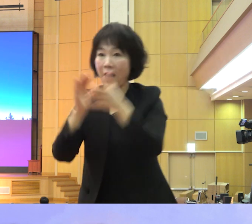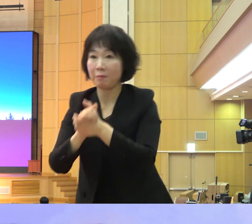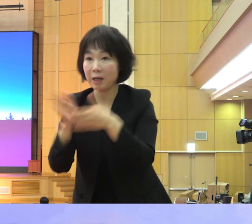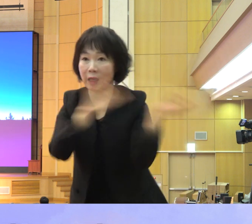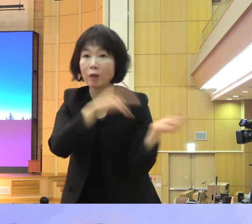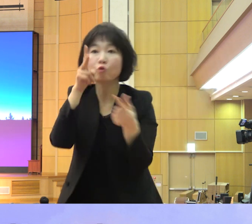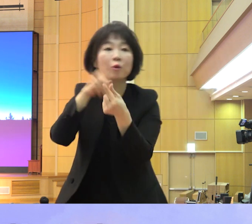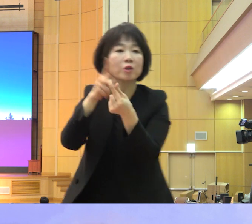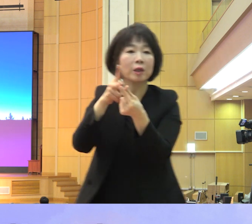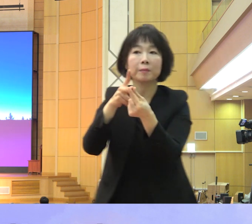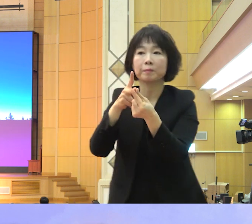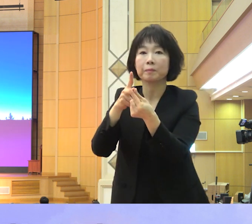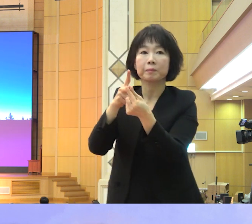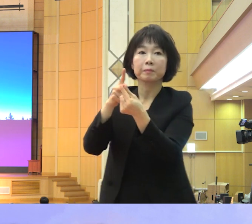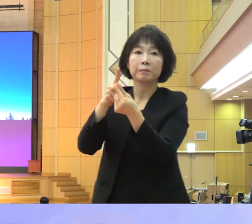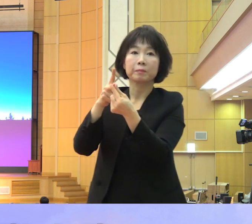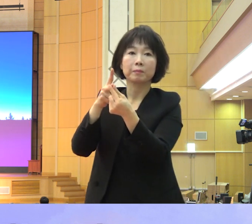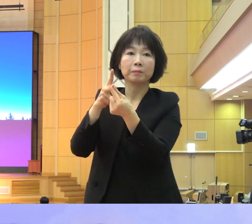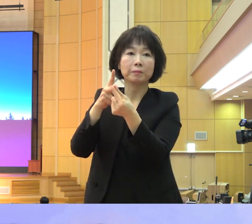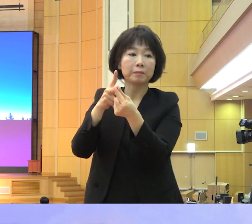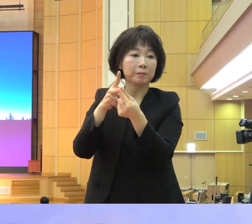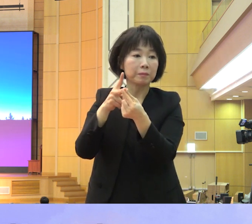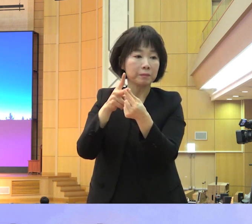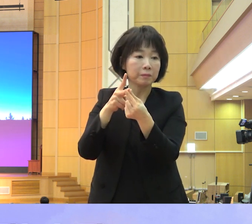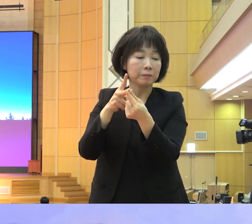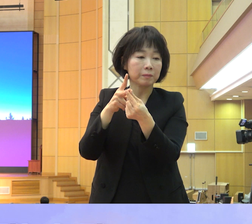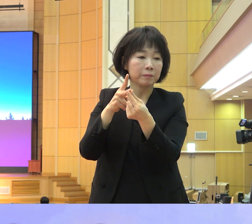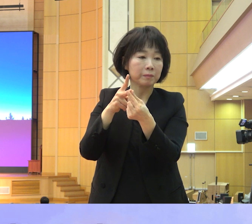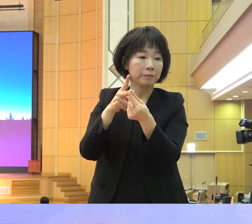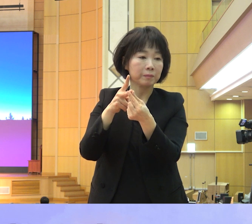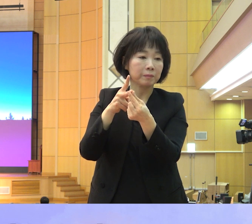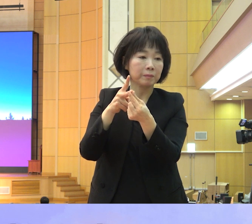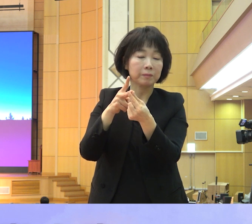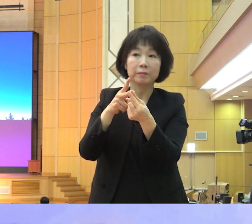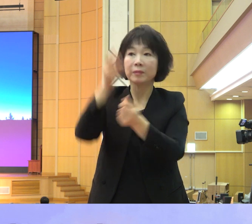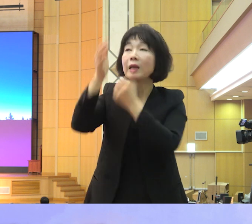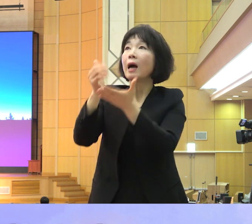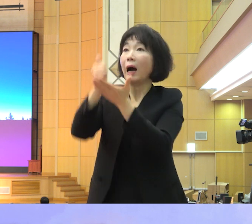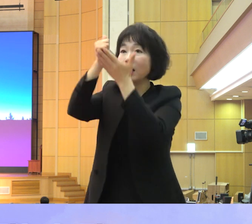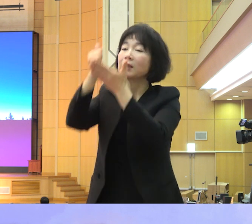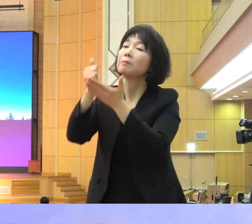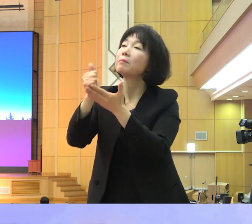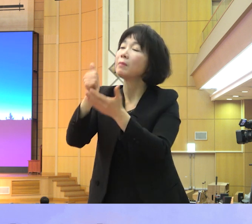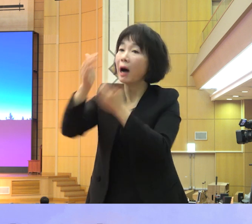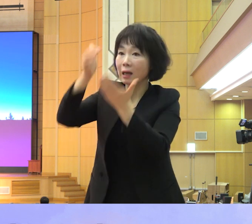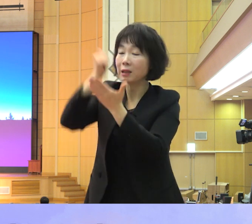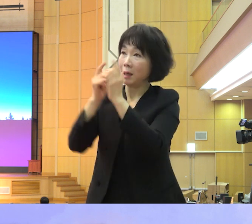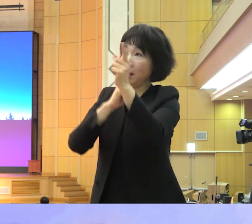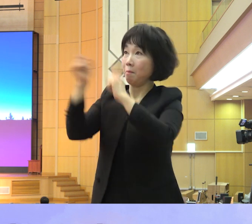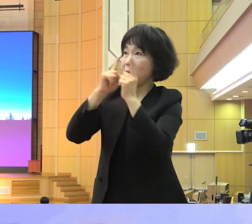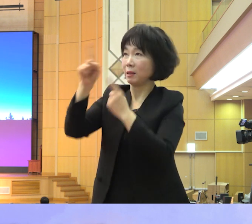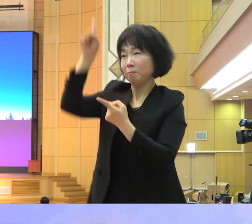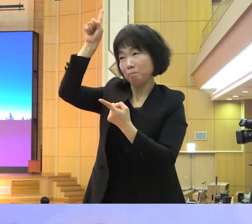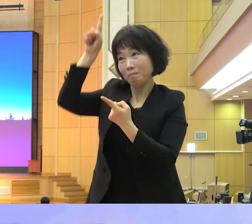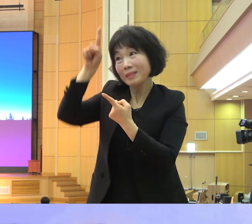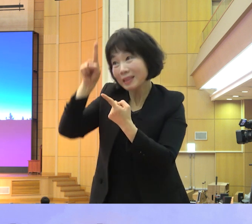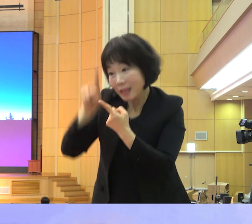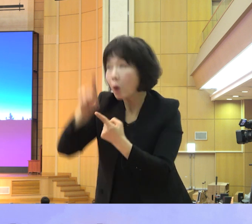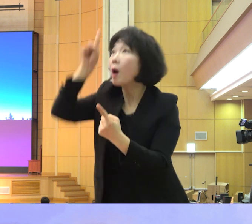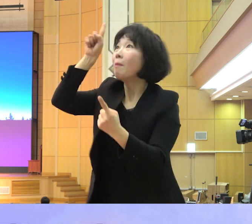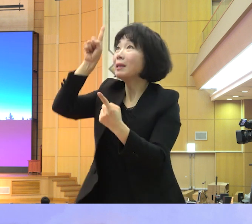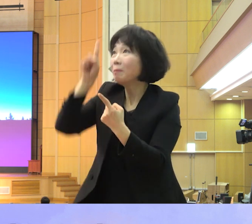두 번째로는 하나님을 믿기는 믿는데 하나님 말씀대로 믿고 행하여야 되는